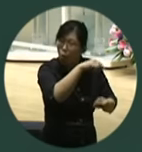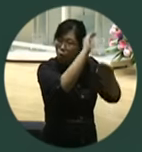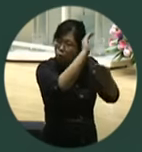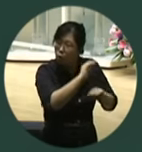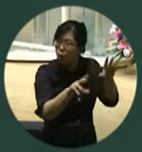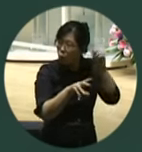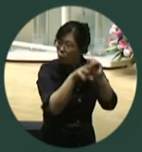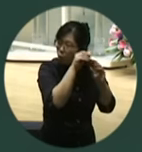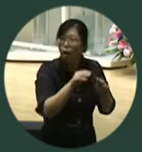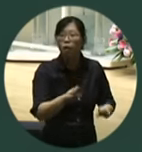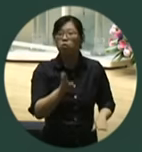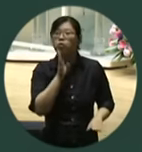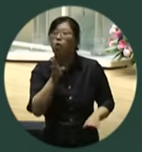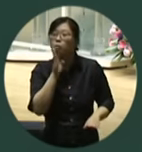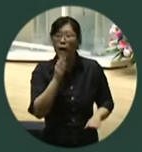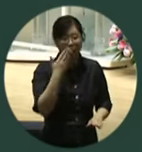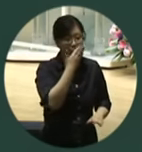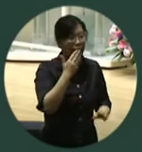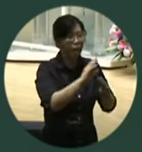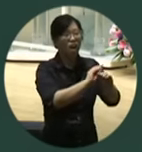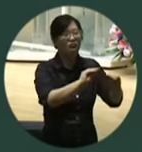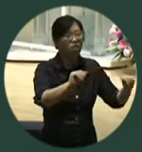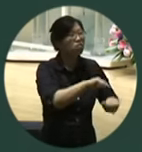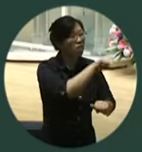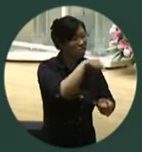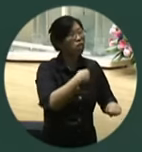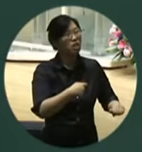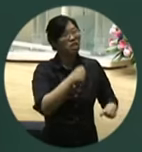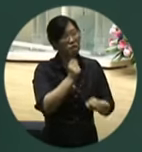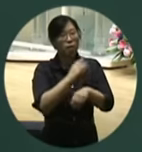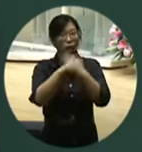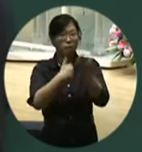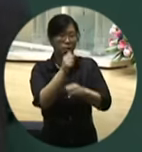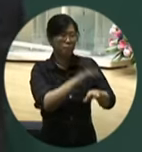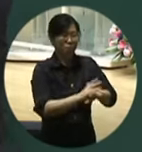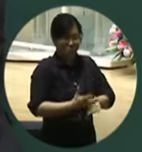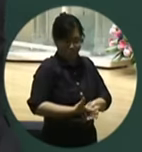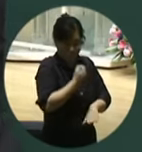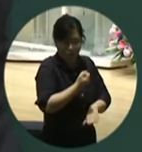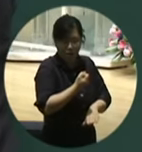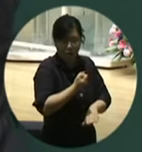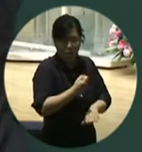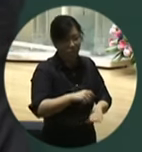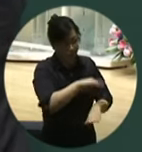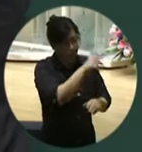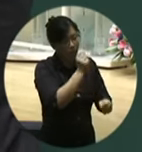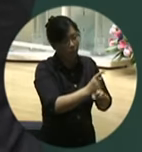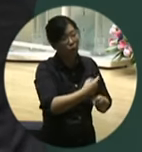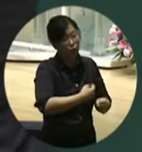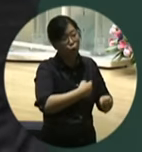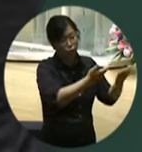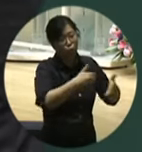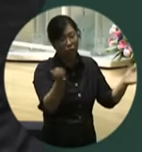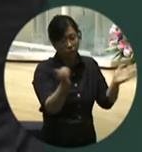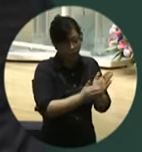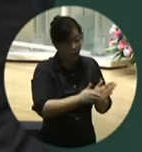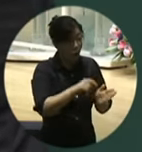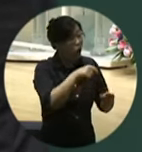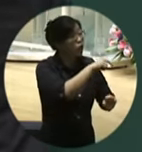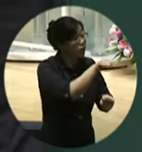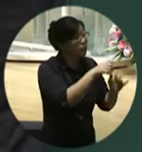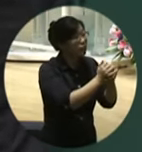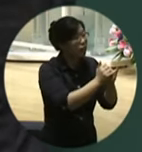그 땅의 모든 주민이 우리 앞에서 간담이 녹더이다 하더라. So, then the two men started back and when they came to Joshua son of